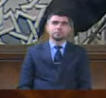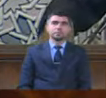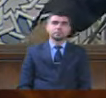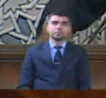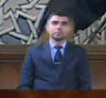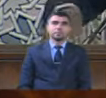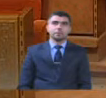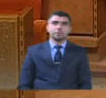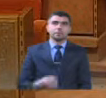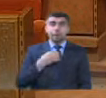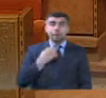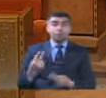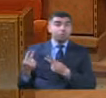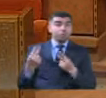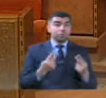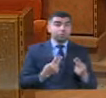لما جات هذه الحكومة